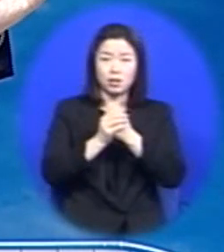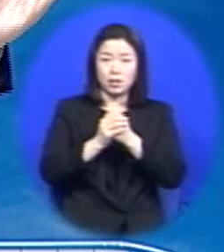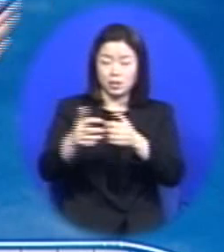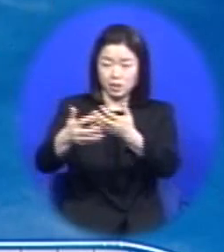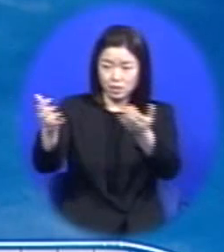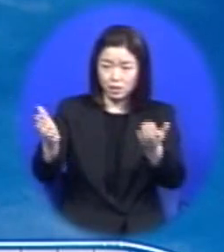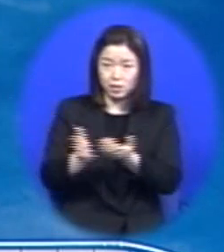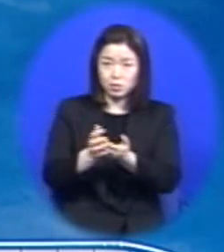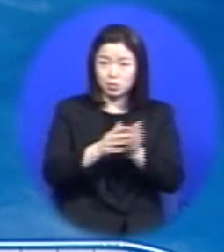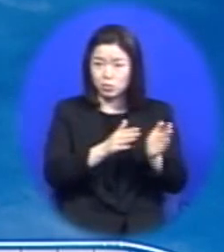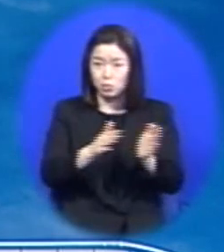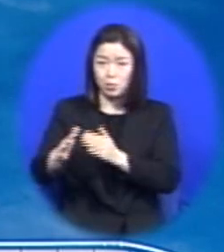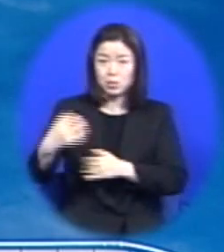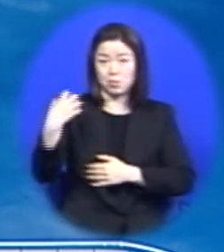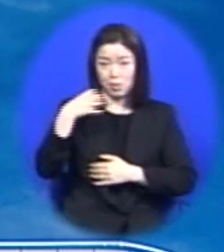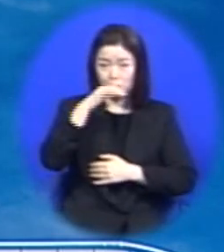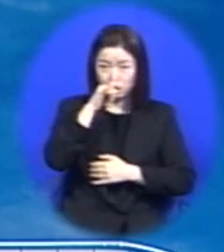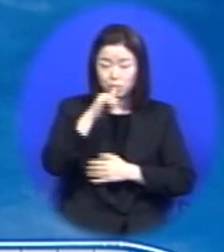찬양대에서 준비해서 하시고